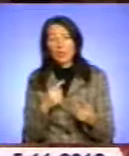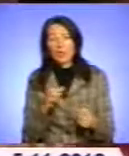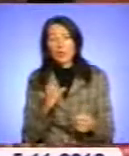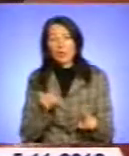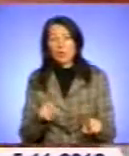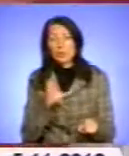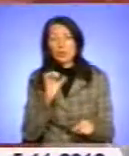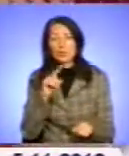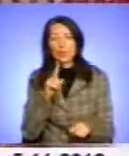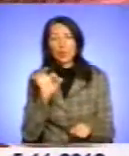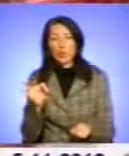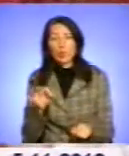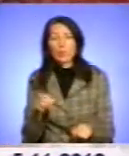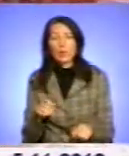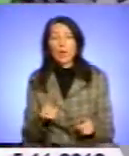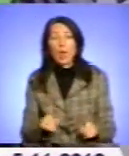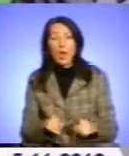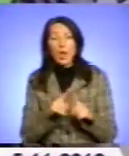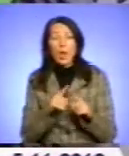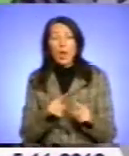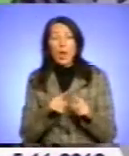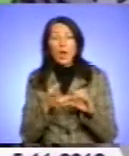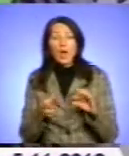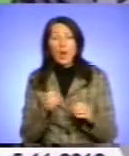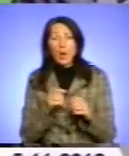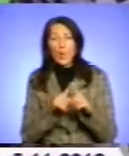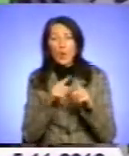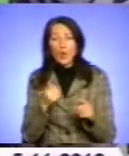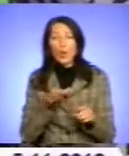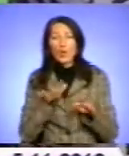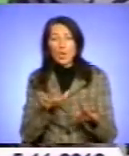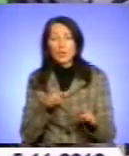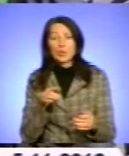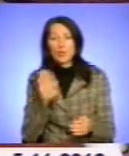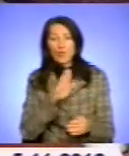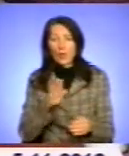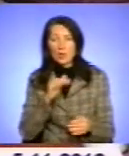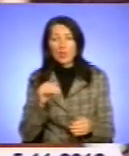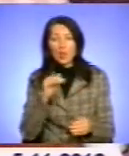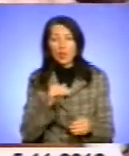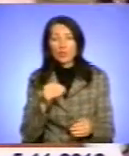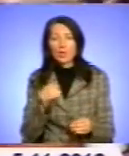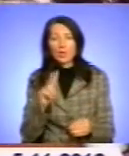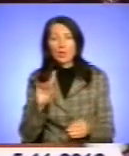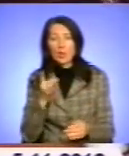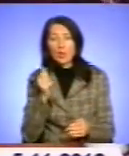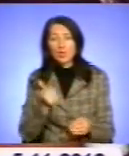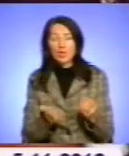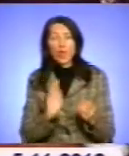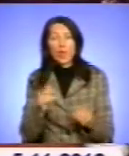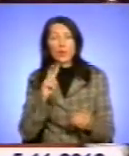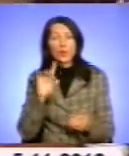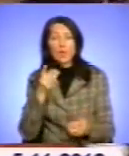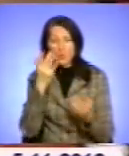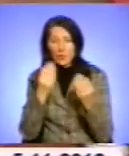діяльності підозрюваного припав на вересень-жовтень. Тоді по декілька разів на тиждень, а бувало, що й двічі на день, він когось обкрадав. Жіночі сумочки,